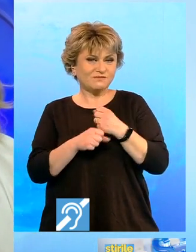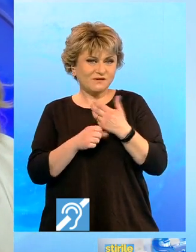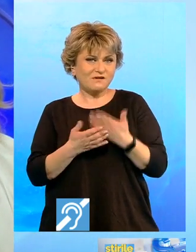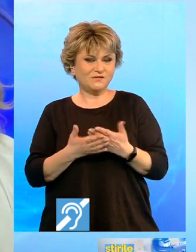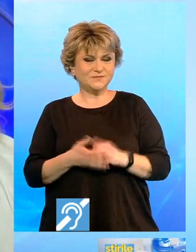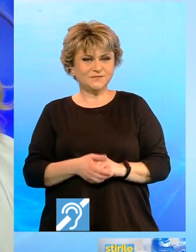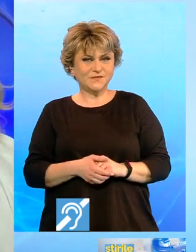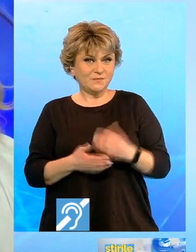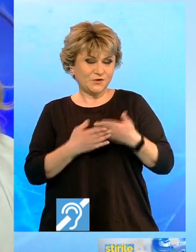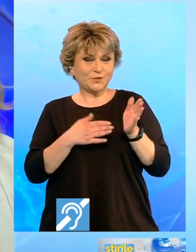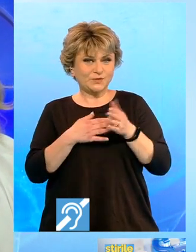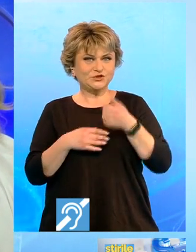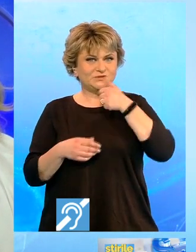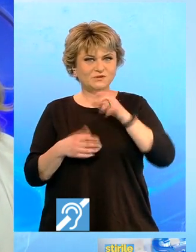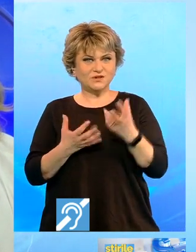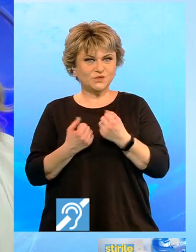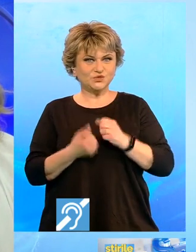Pentru pești, ziua aduce